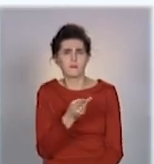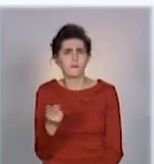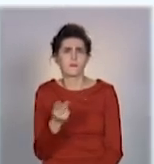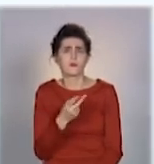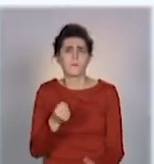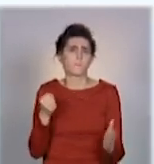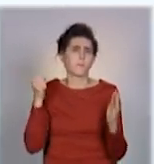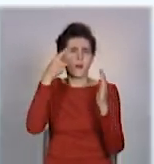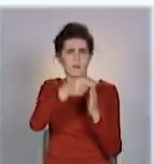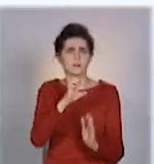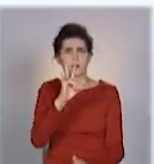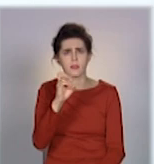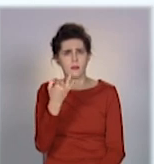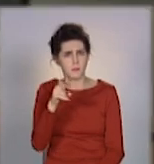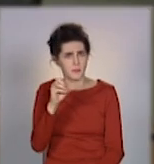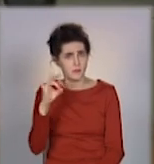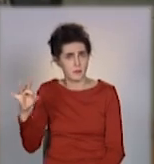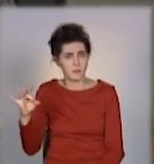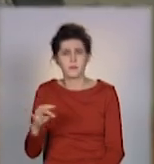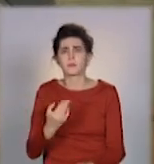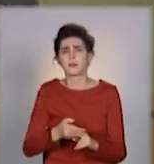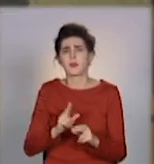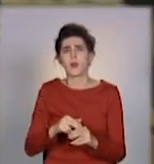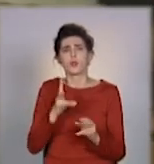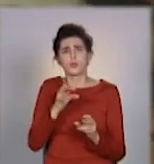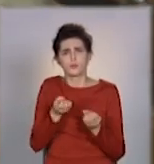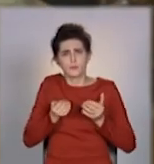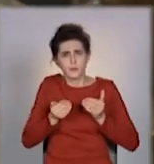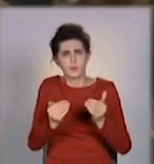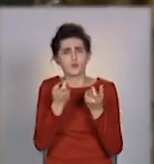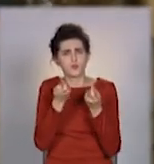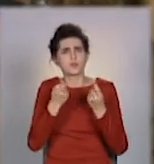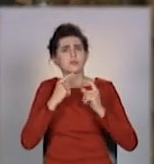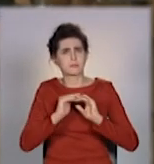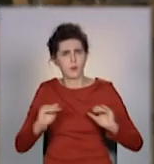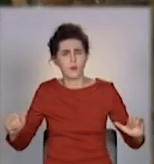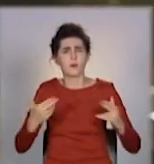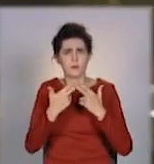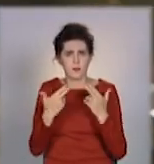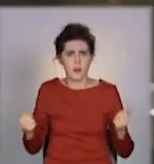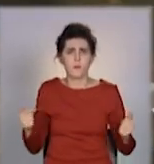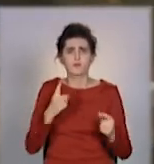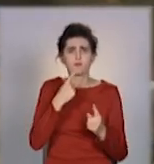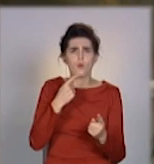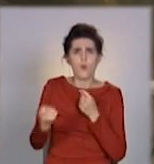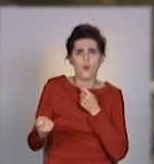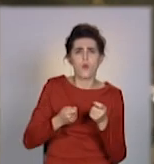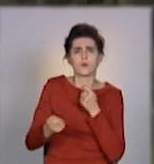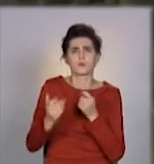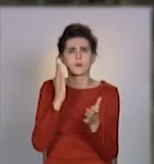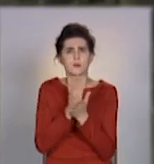від кулі і снайпера. А от у самій трьохізбанці спокійно. Чому, армійці пояснюють просто. Мовляв, серед